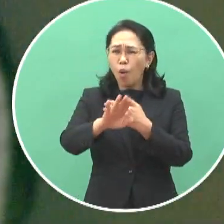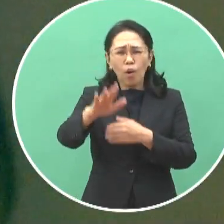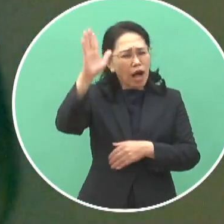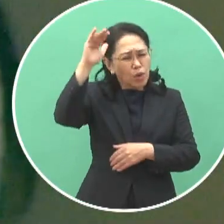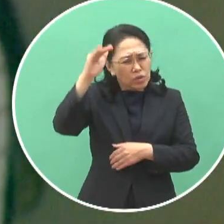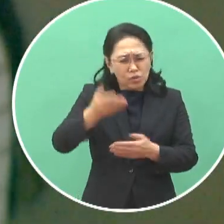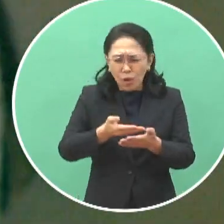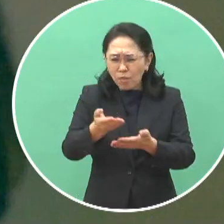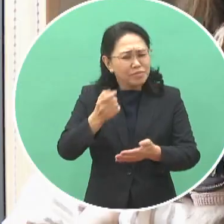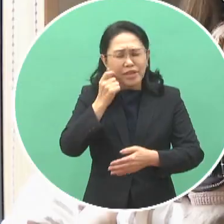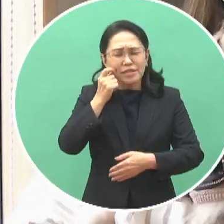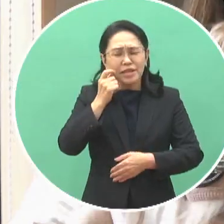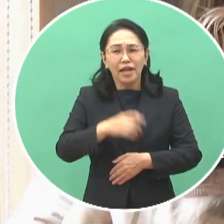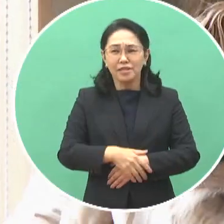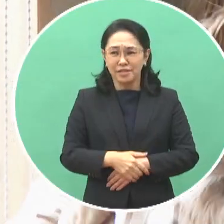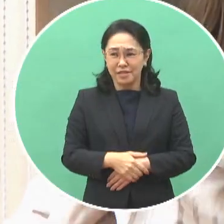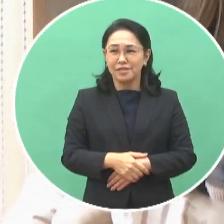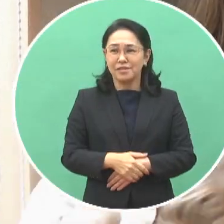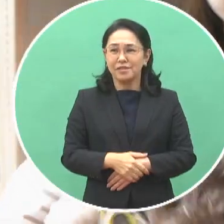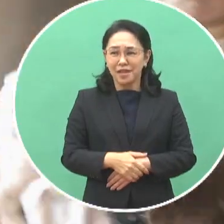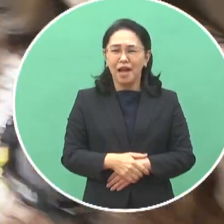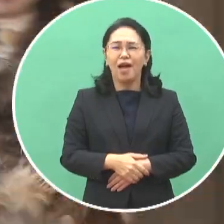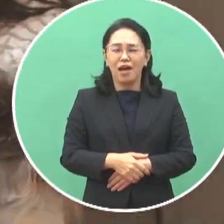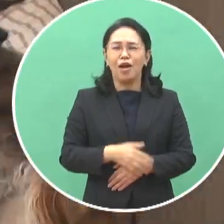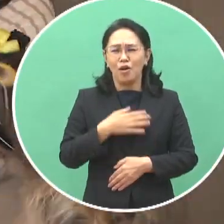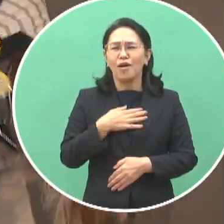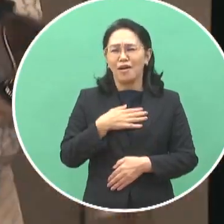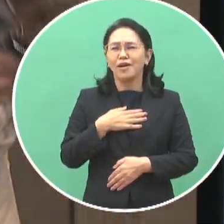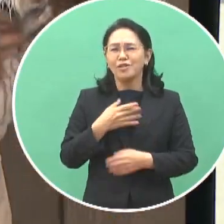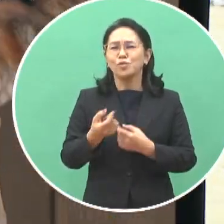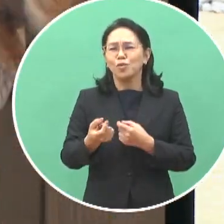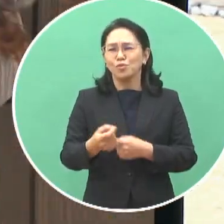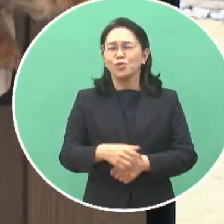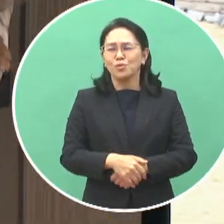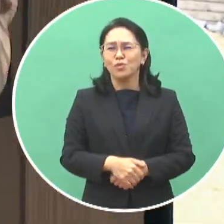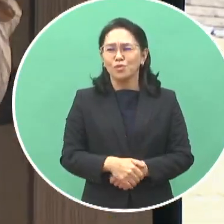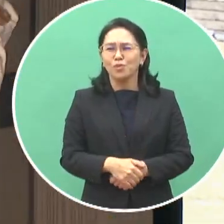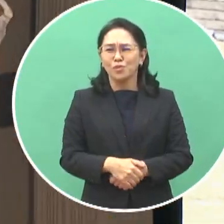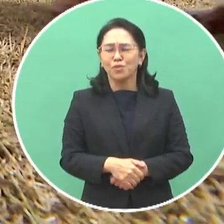ンちゃんと絡めないんですけど、うんうんうん、 ね、そうそう、そういうことですよ。